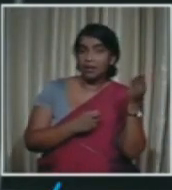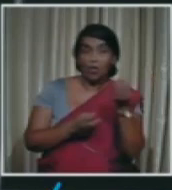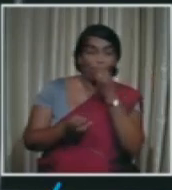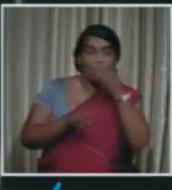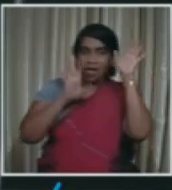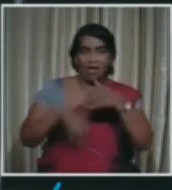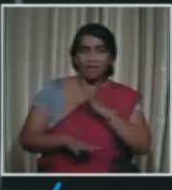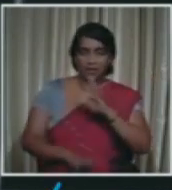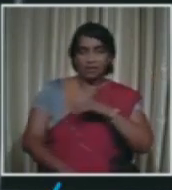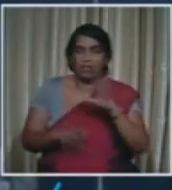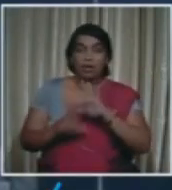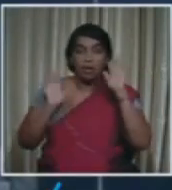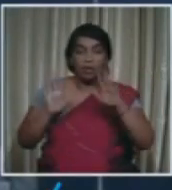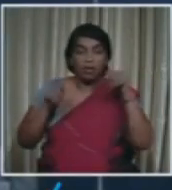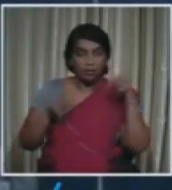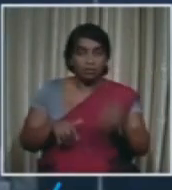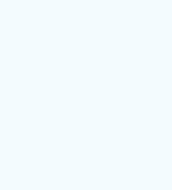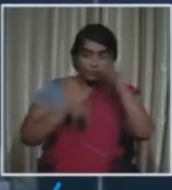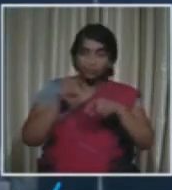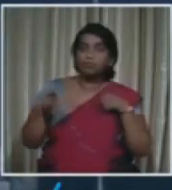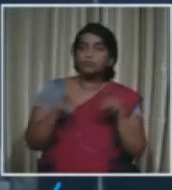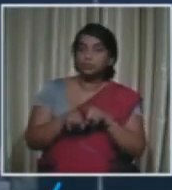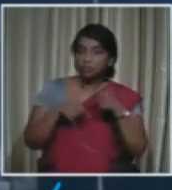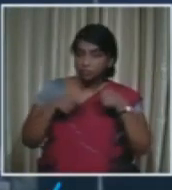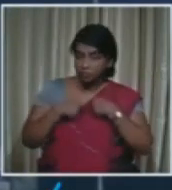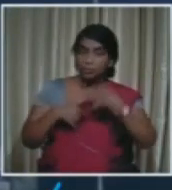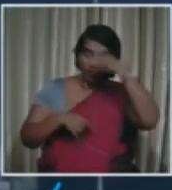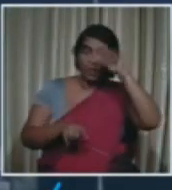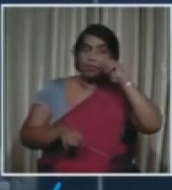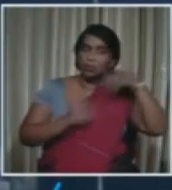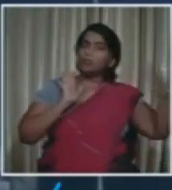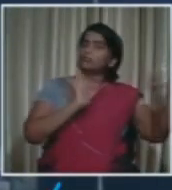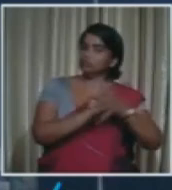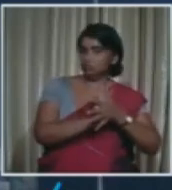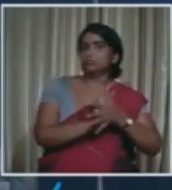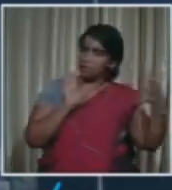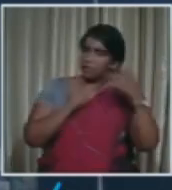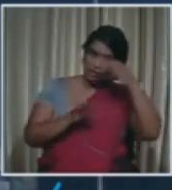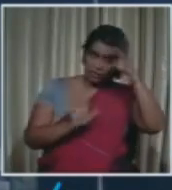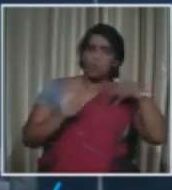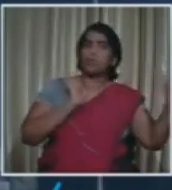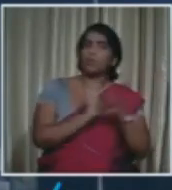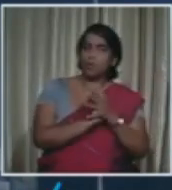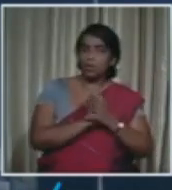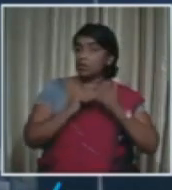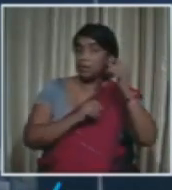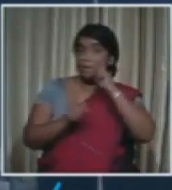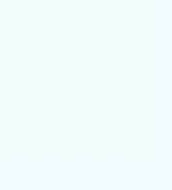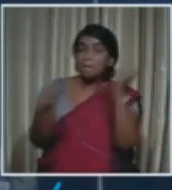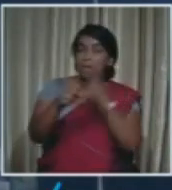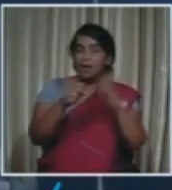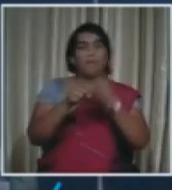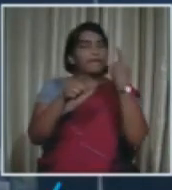ආවේ නැහැ කියන එකත් මට තියාගන්න ඕන. ද්‍රවිඩ ජනතාව වශයෙන් අපි අද සිංහල ජනතාවත් එක්ක අපි හිටගෙන ඉන්නවා මේ ඝාතනය වෙනුවෙන්. මෙතනින් එහාට මිනිස්සු මරන්න දෙන්න